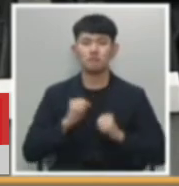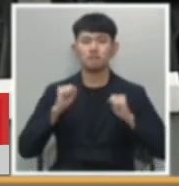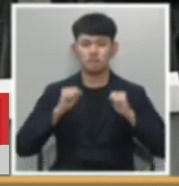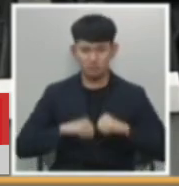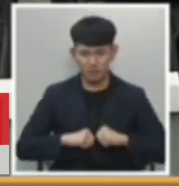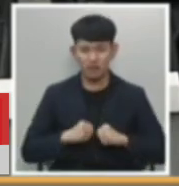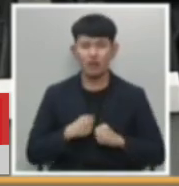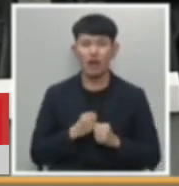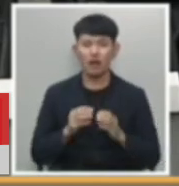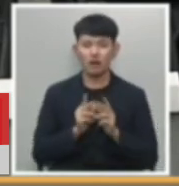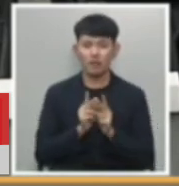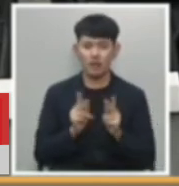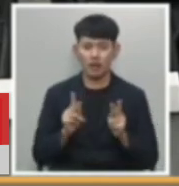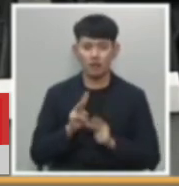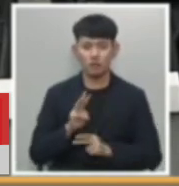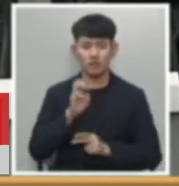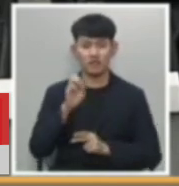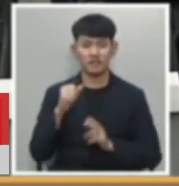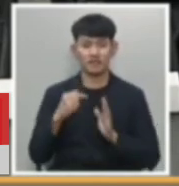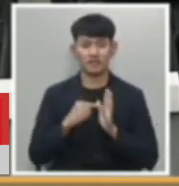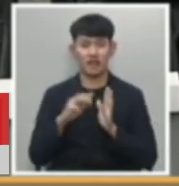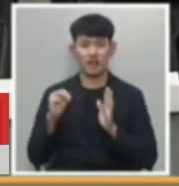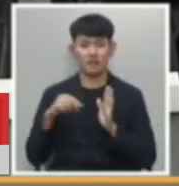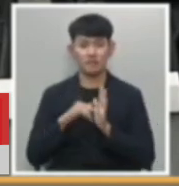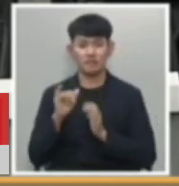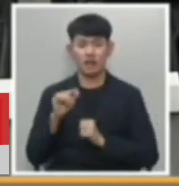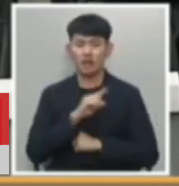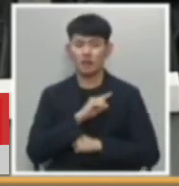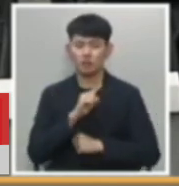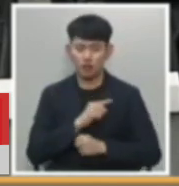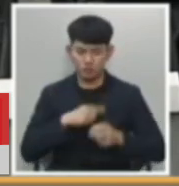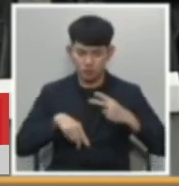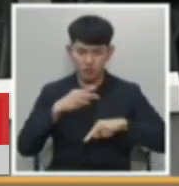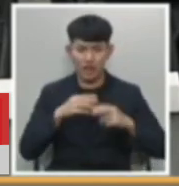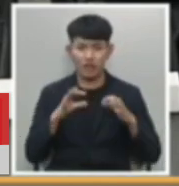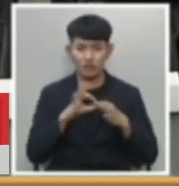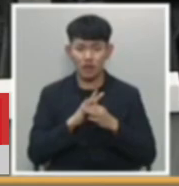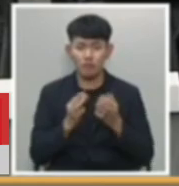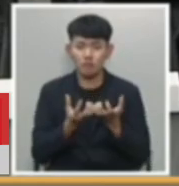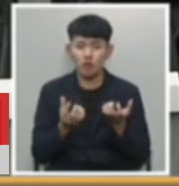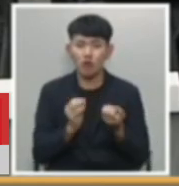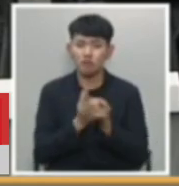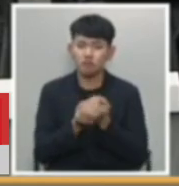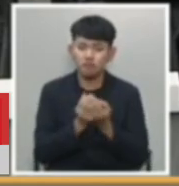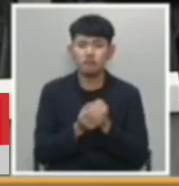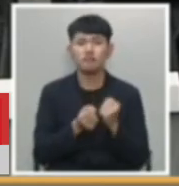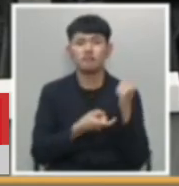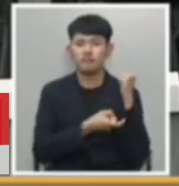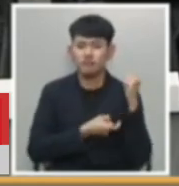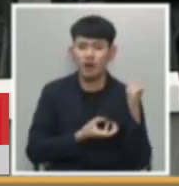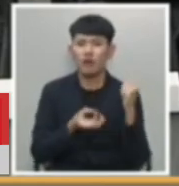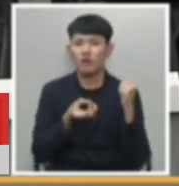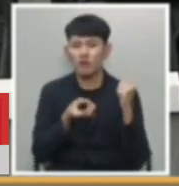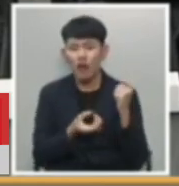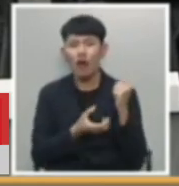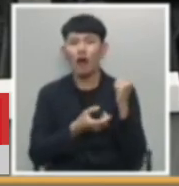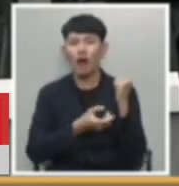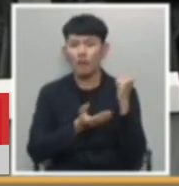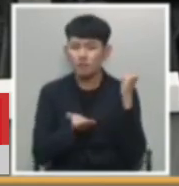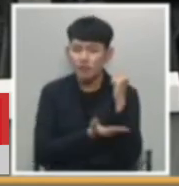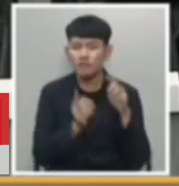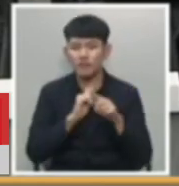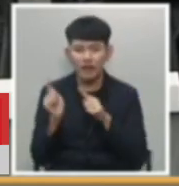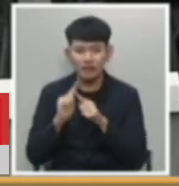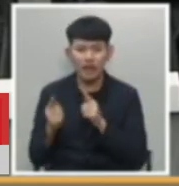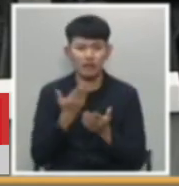ญศึกษาแก้ไขปัญหาผลิตผลเกษตรตกต่ำพืชผลเกษตรตกต่ำโดยมีการยื่นยติถึง11ยติและ